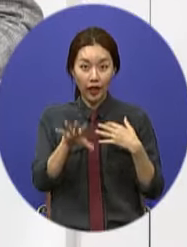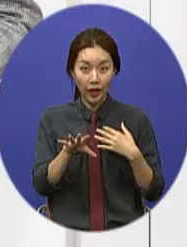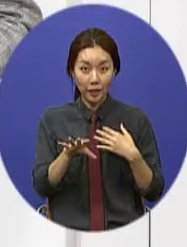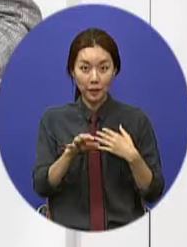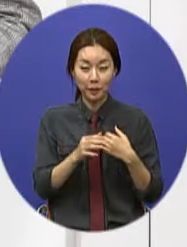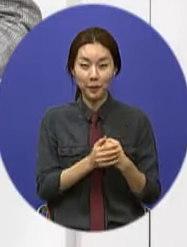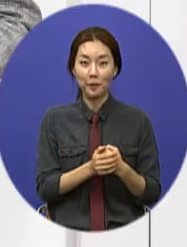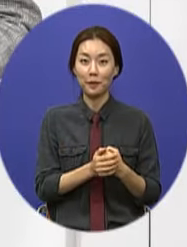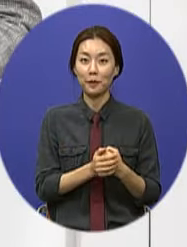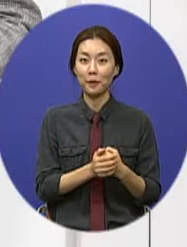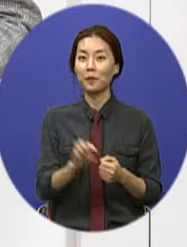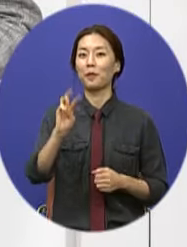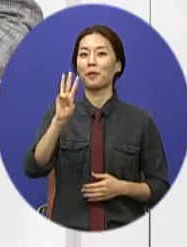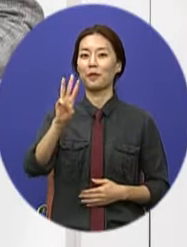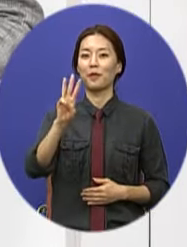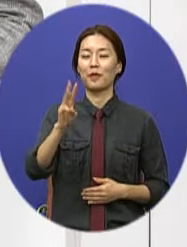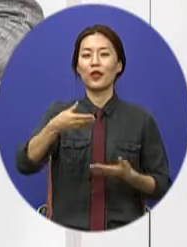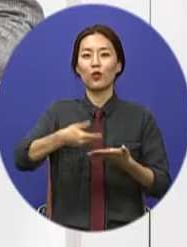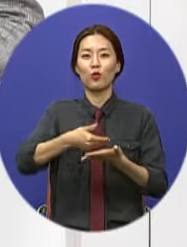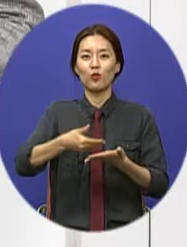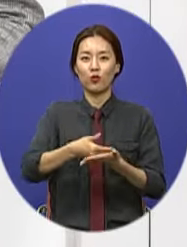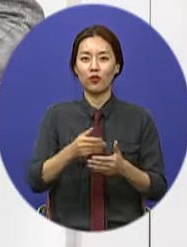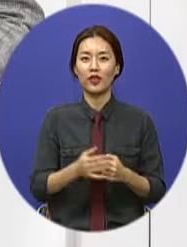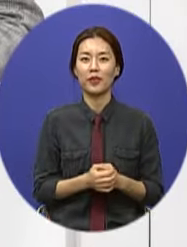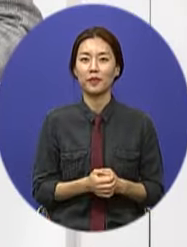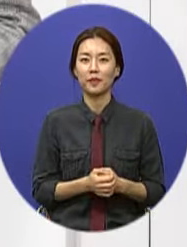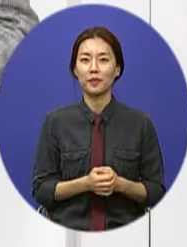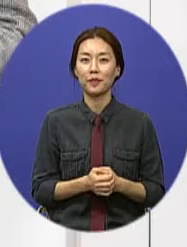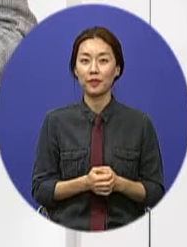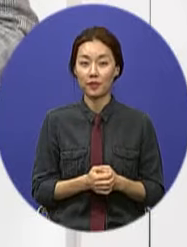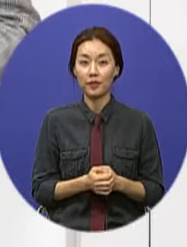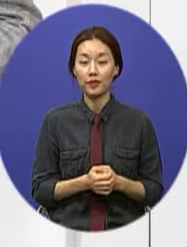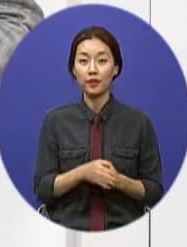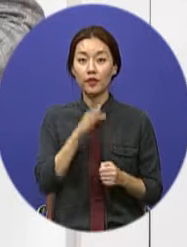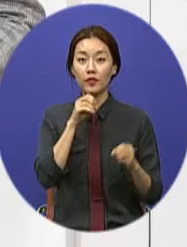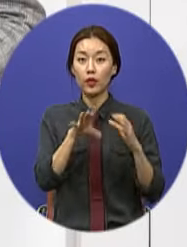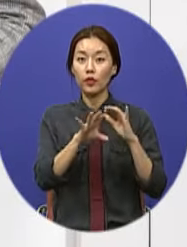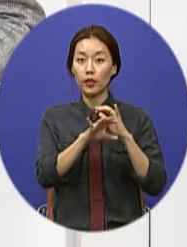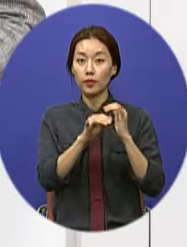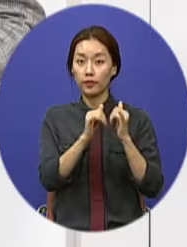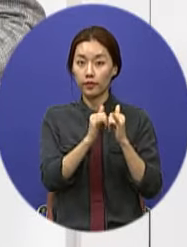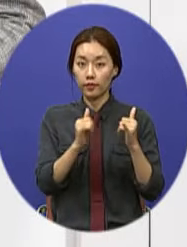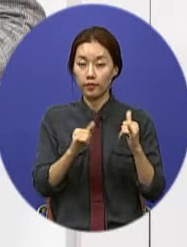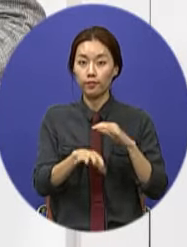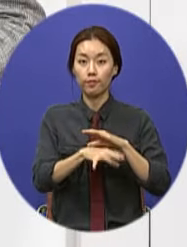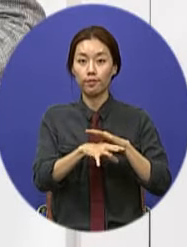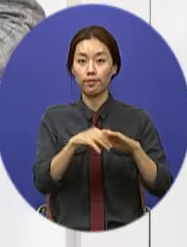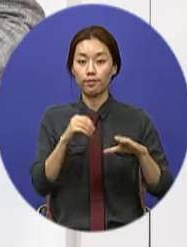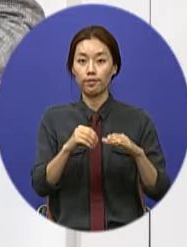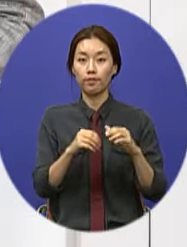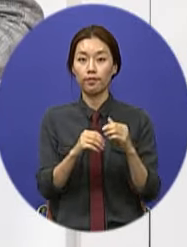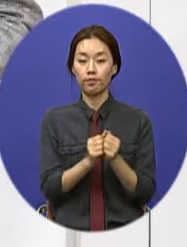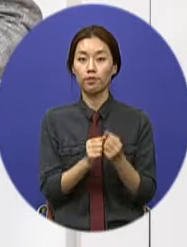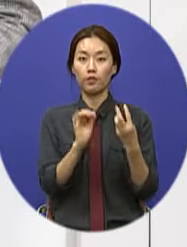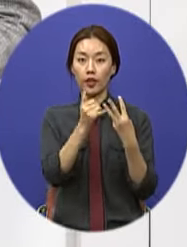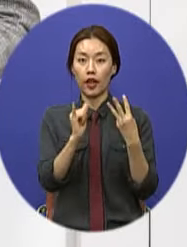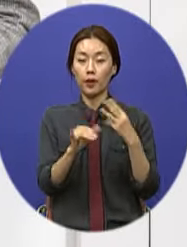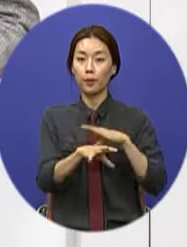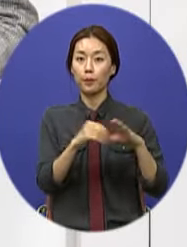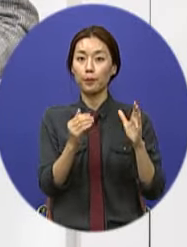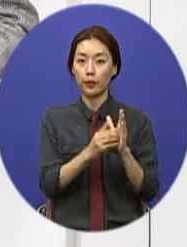정답은? 정답은 3번 누룽지였습니다. 네, 자, 맞춰주신 분들 중에 저희가 공정하게 세 분